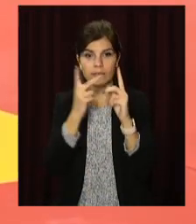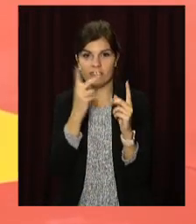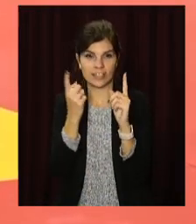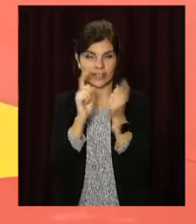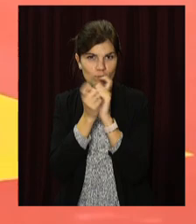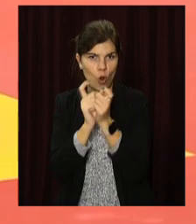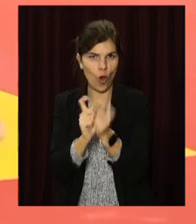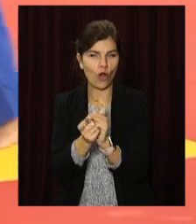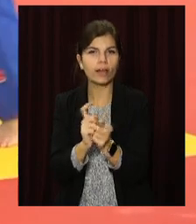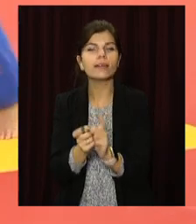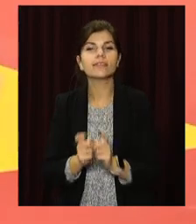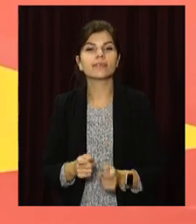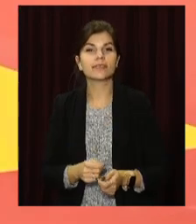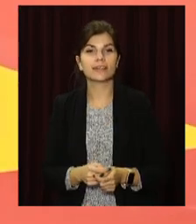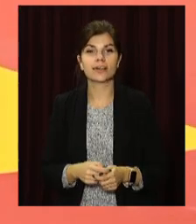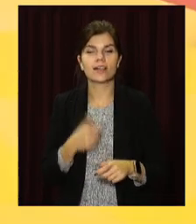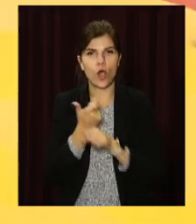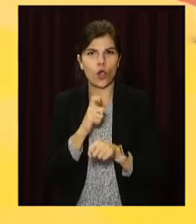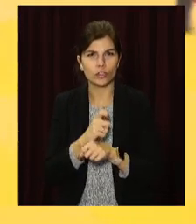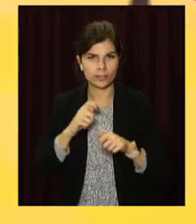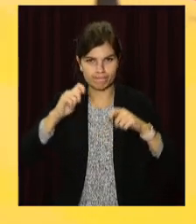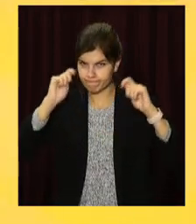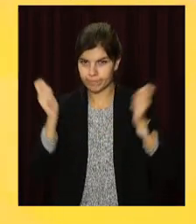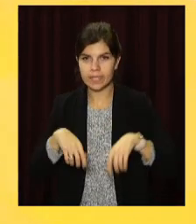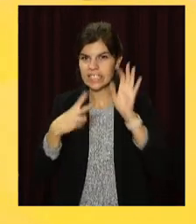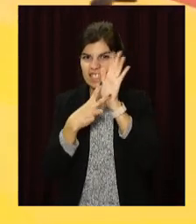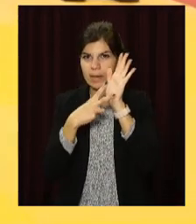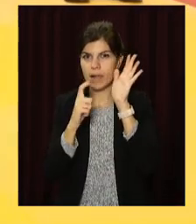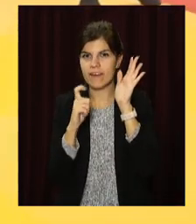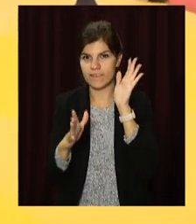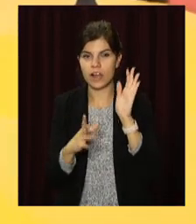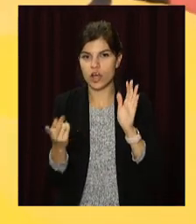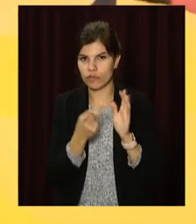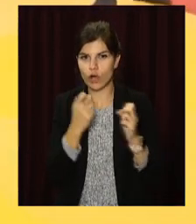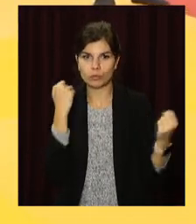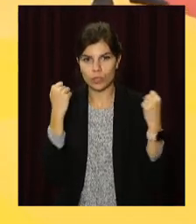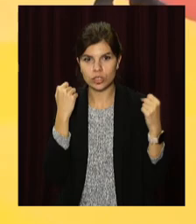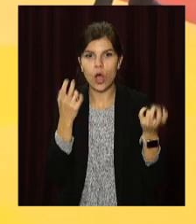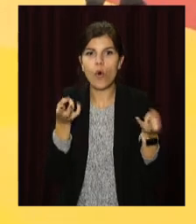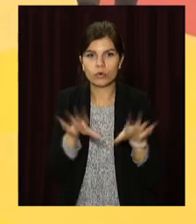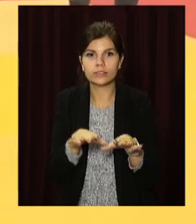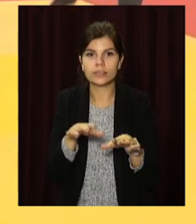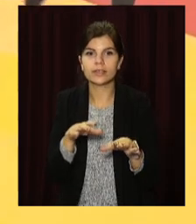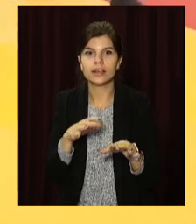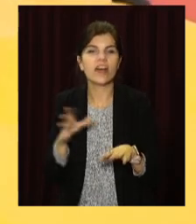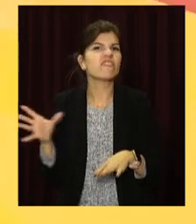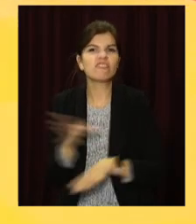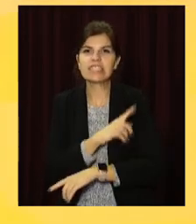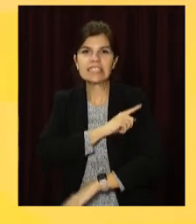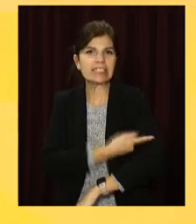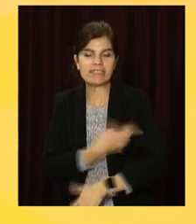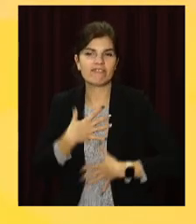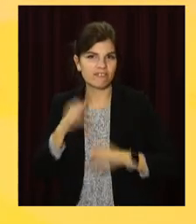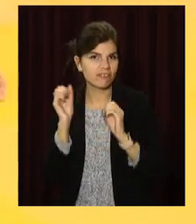Клишня та Олексій Овчаренко. Напружена сутичка тривала 7 хвилин, і обидва спортсмени залишили на татамі усі сили.